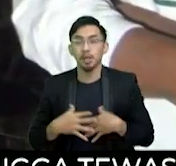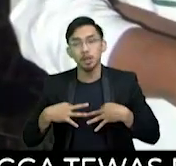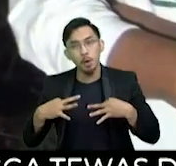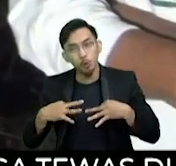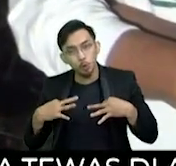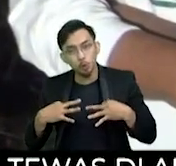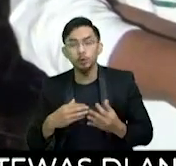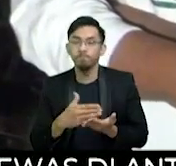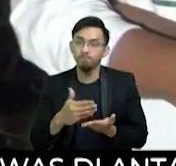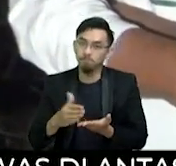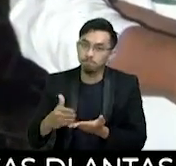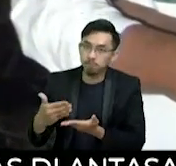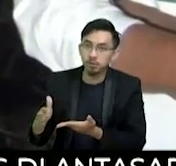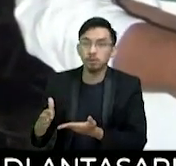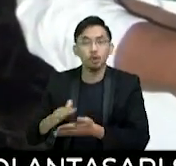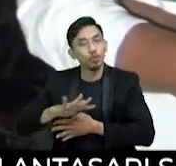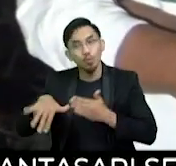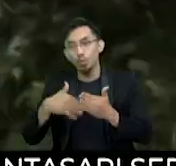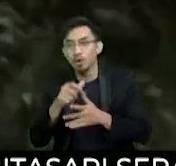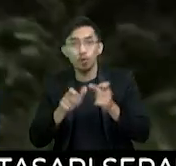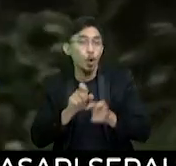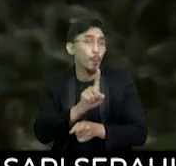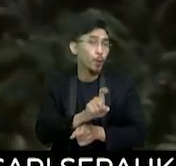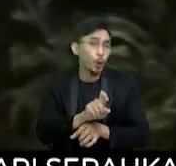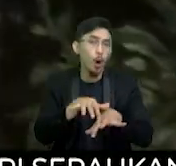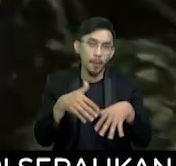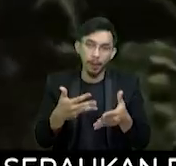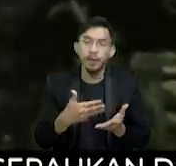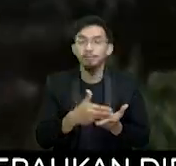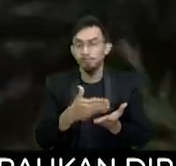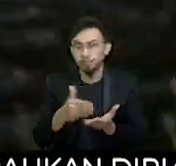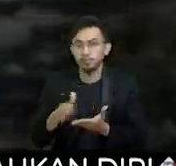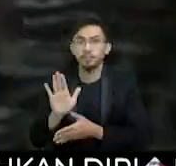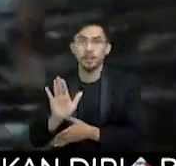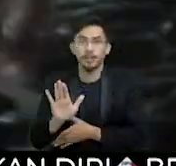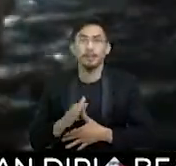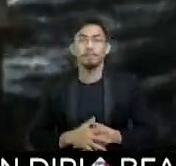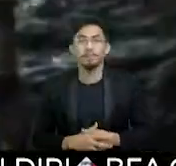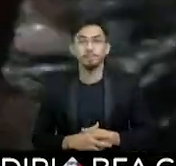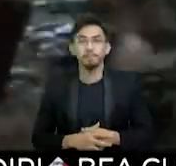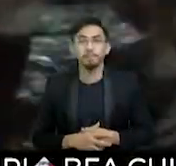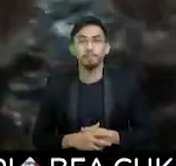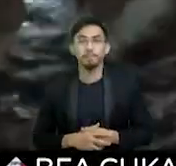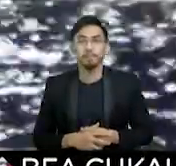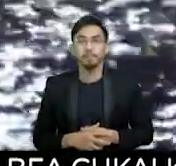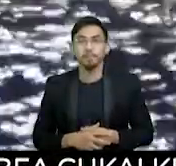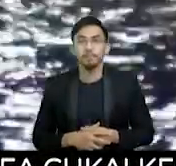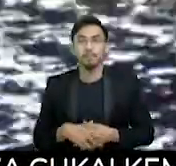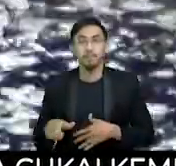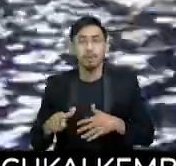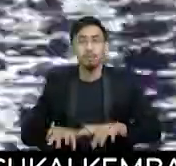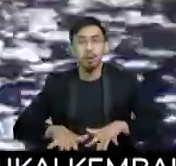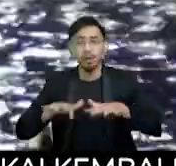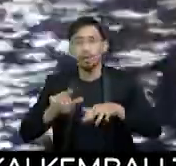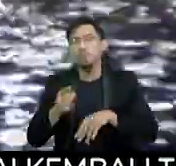susu, kebutuhan yang dibutuhkan oleh masyarakat. Banjir bandang menerjang Kecamatan Limboto Barat pukul 19 waktu